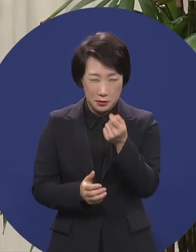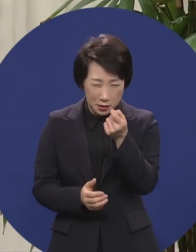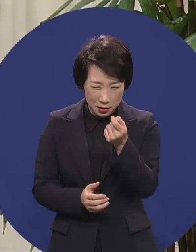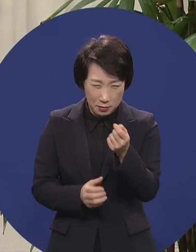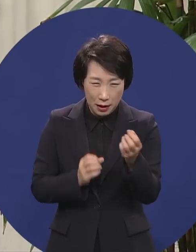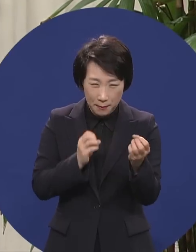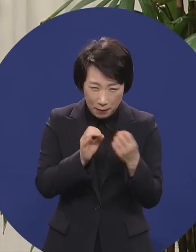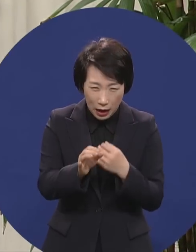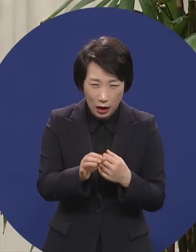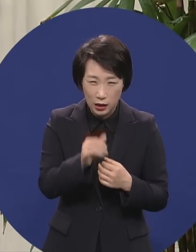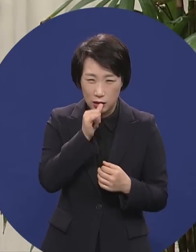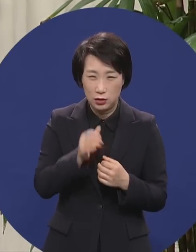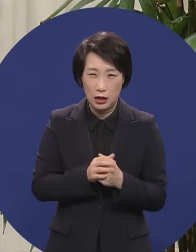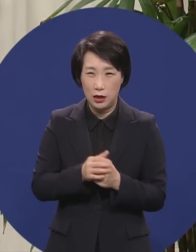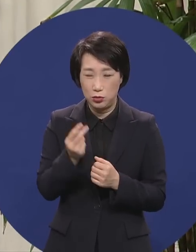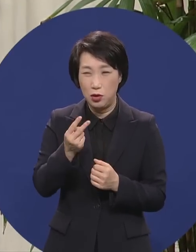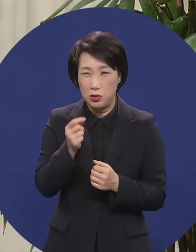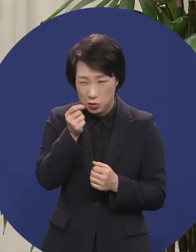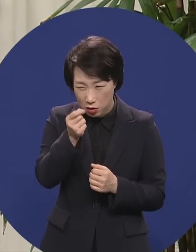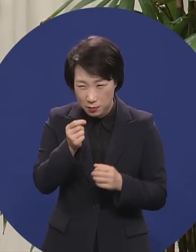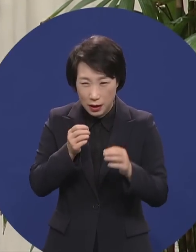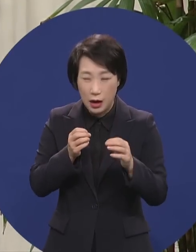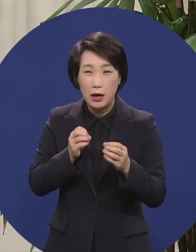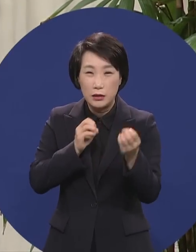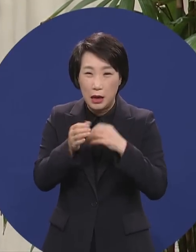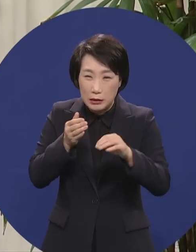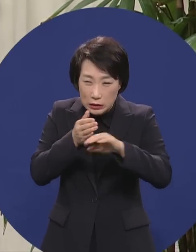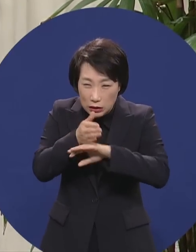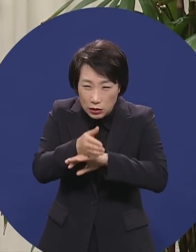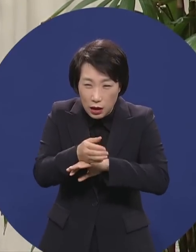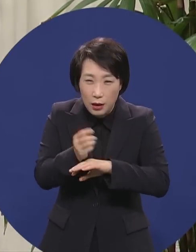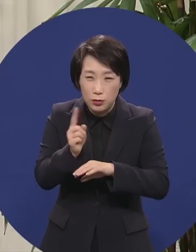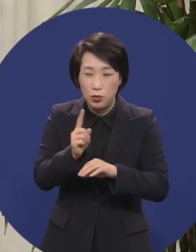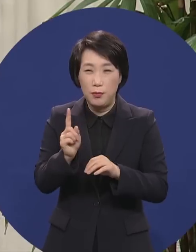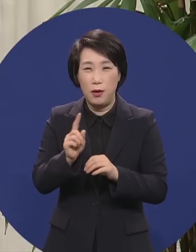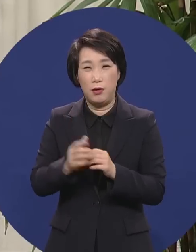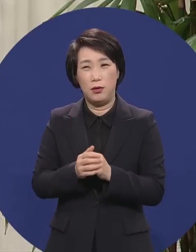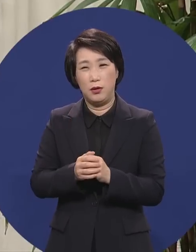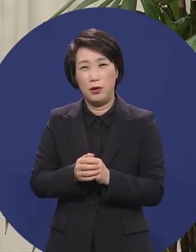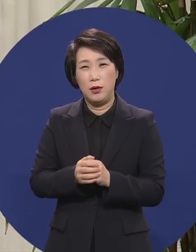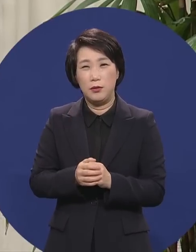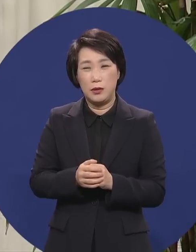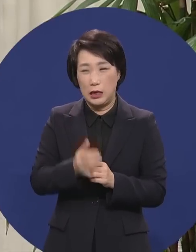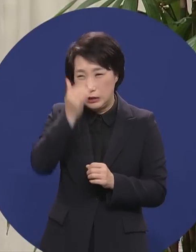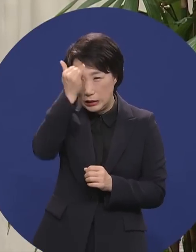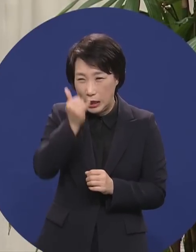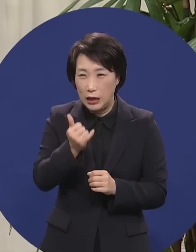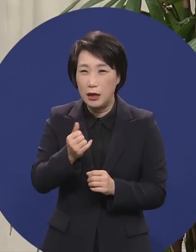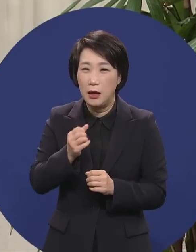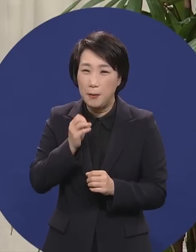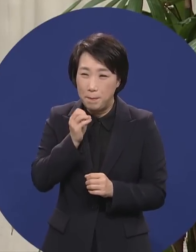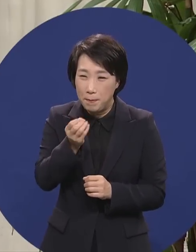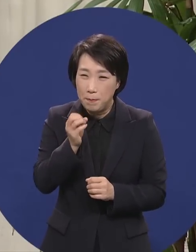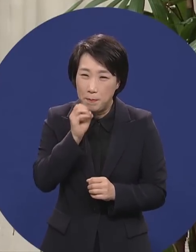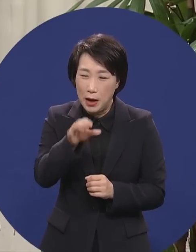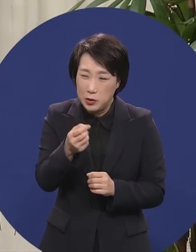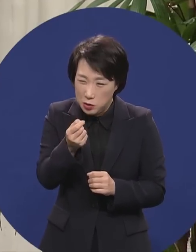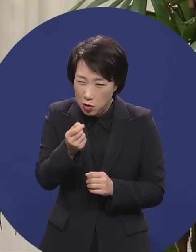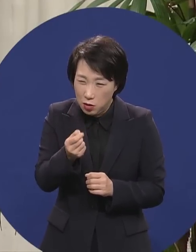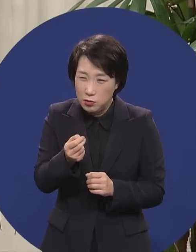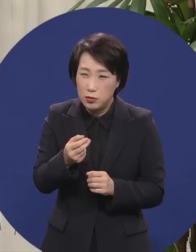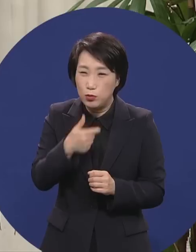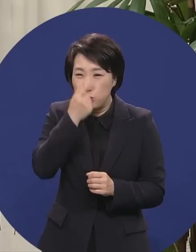조금만 말대꾸 오거나 말이 조금만 뭔가 그저 공손한 대답이 안 나오면